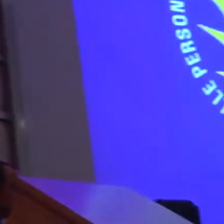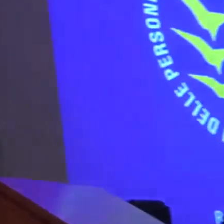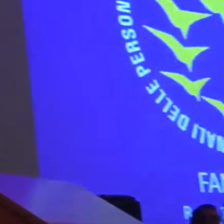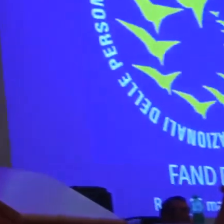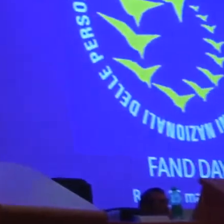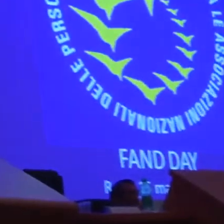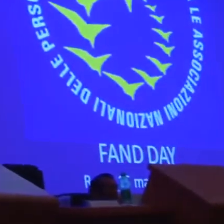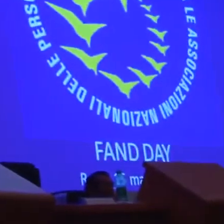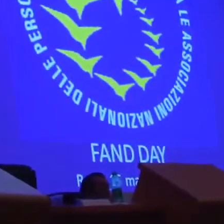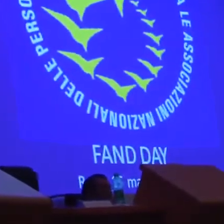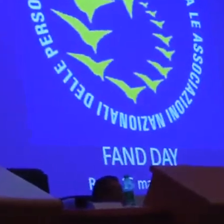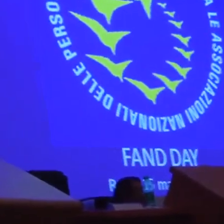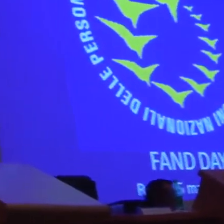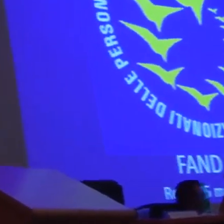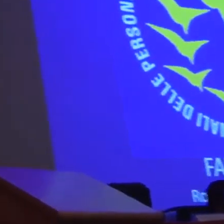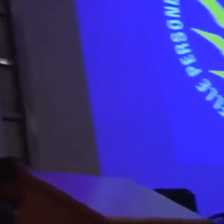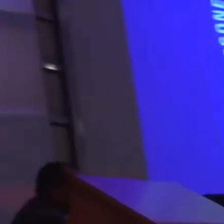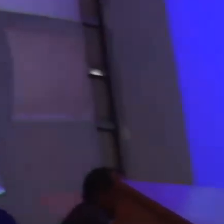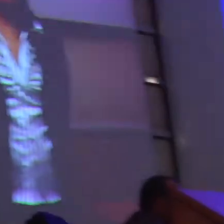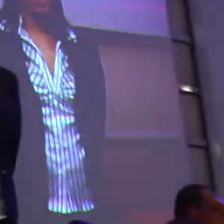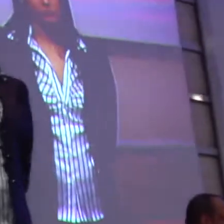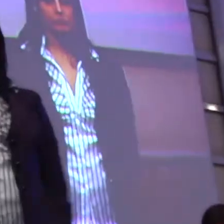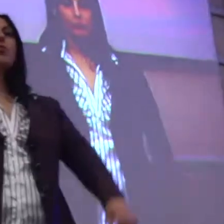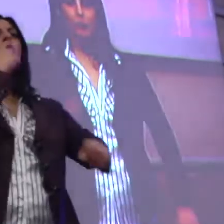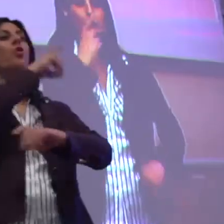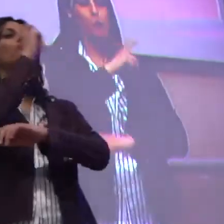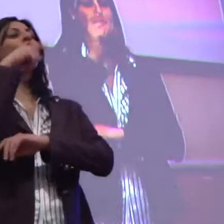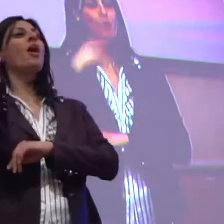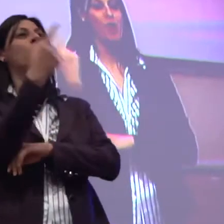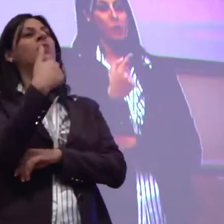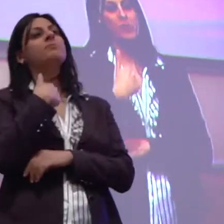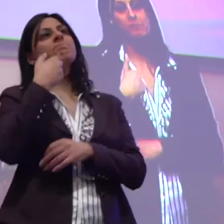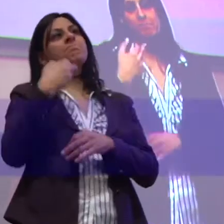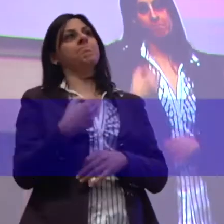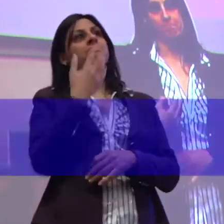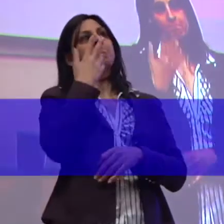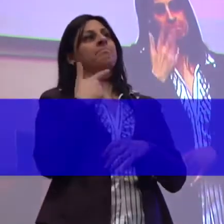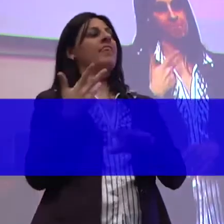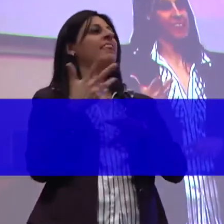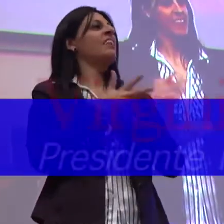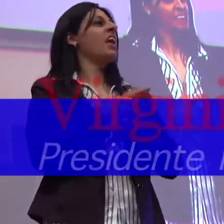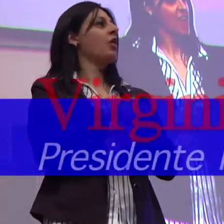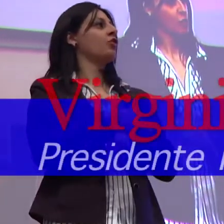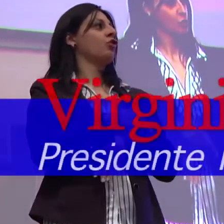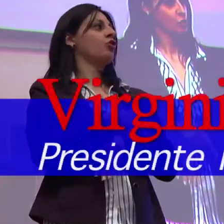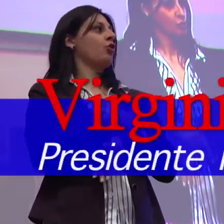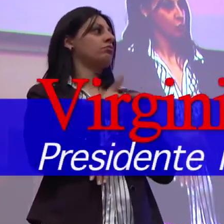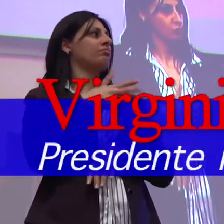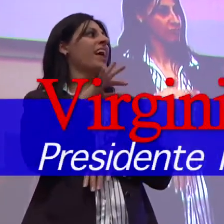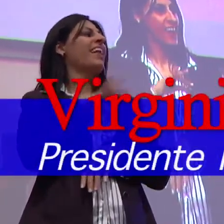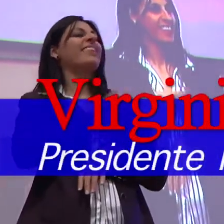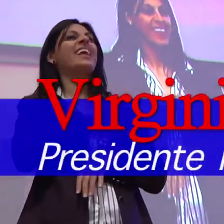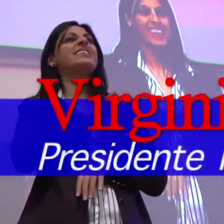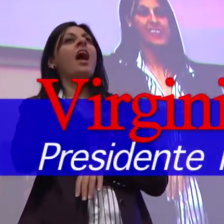Buongiorno a tutti. Ci tenevo a intervenire a questa interessante